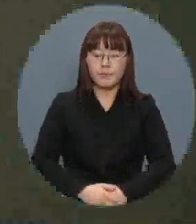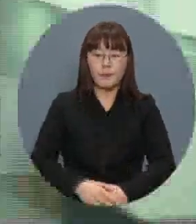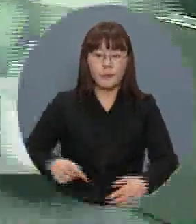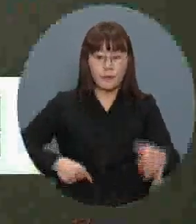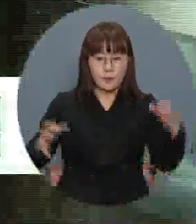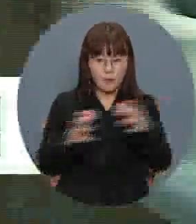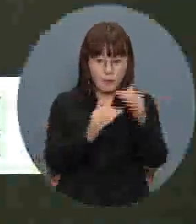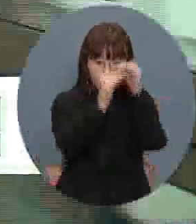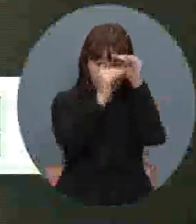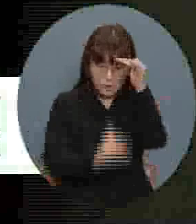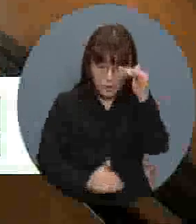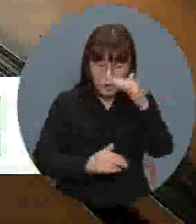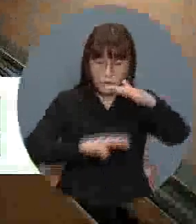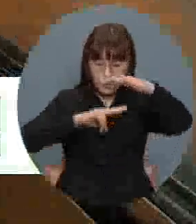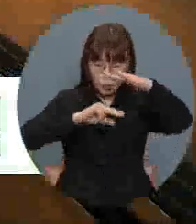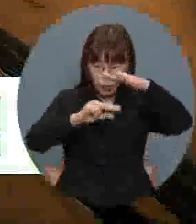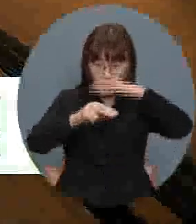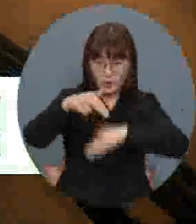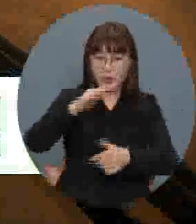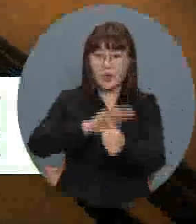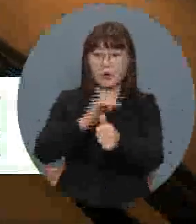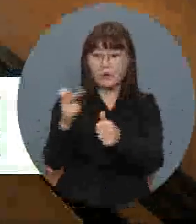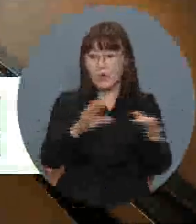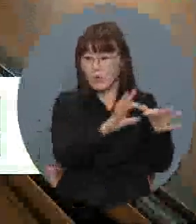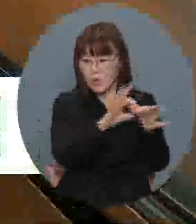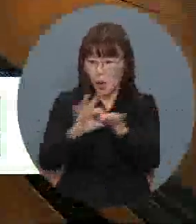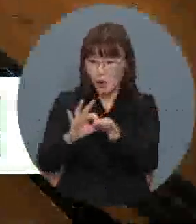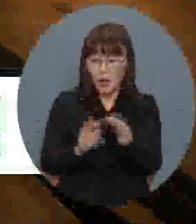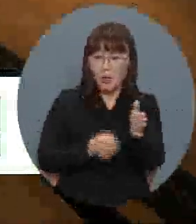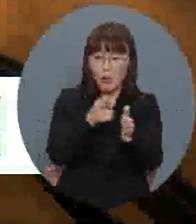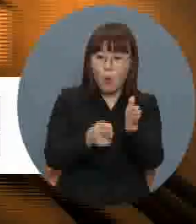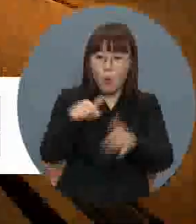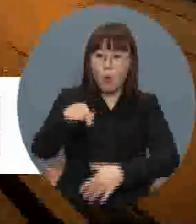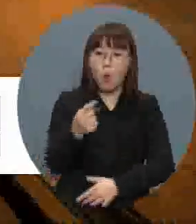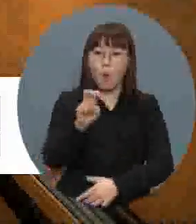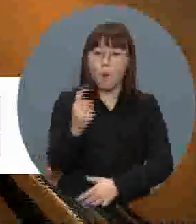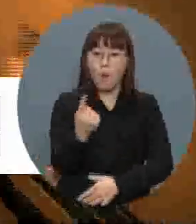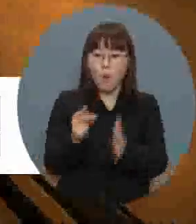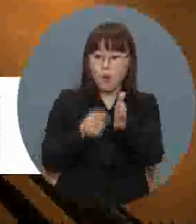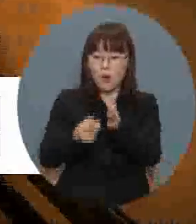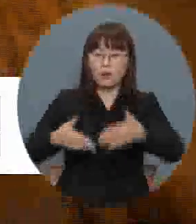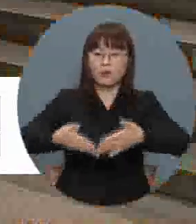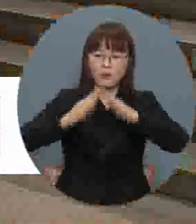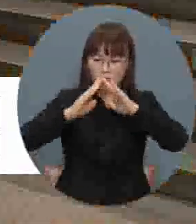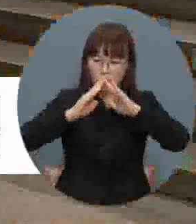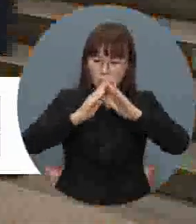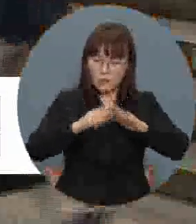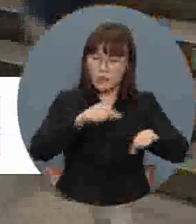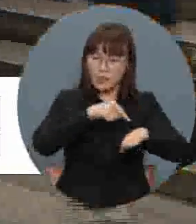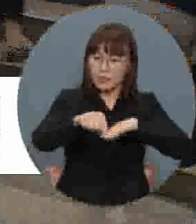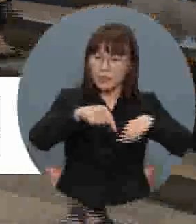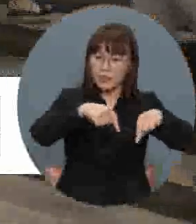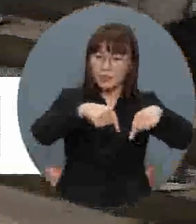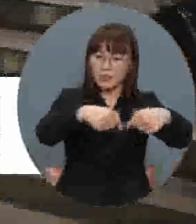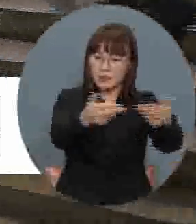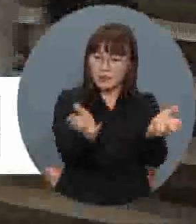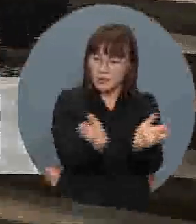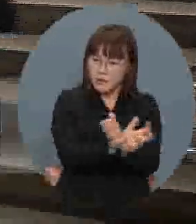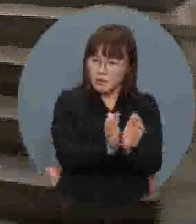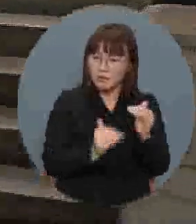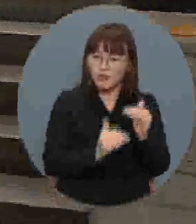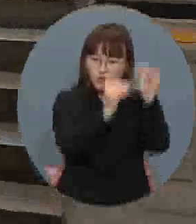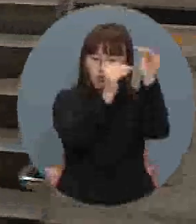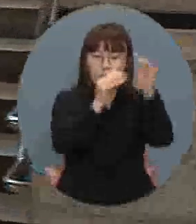안 가운데 도시철도 경산 연장이나 광역철도 고모역 신설 등은 두 지자체 차원에서는 불가능한